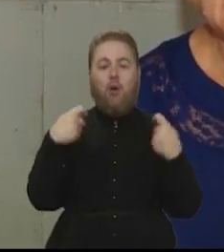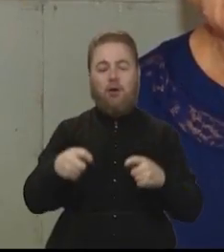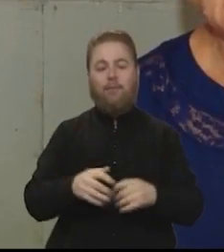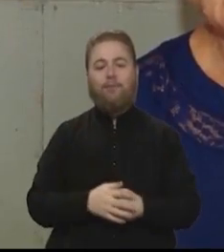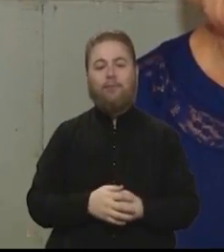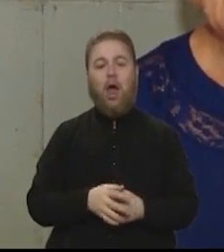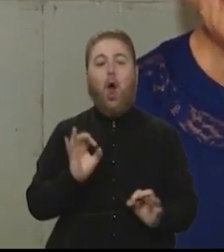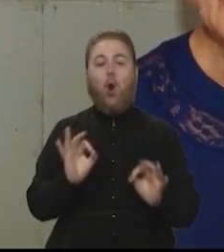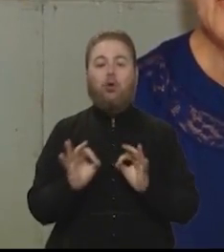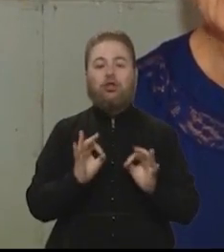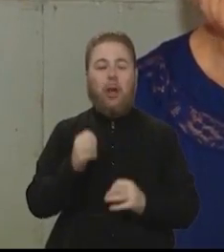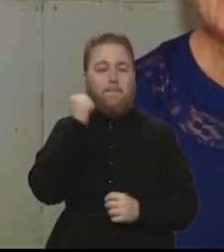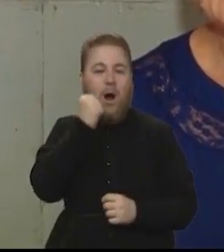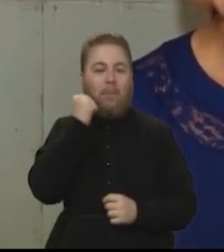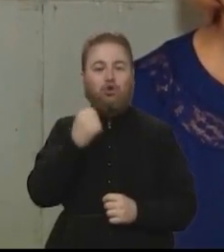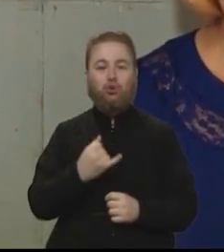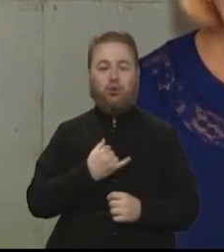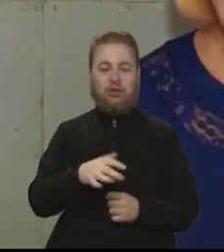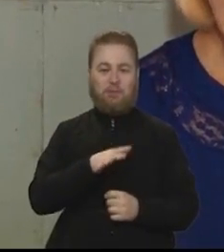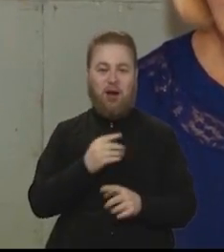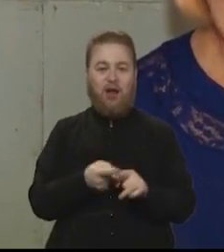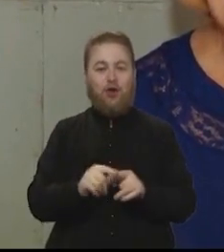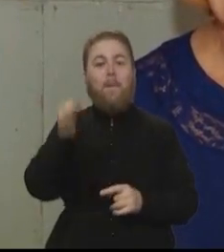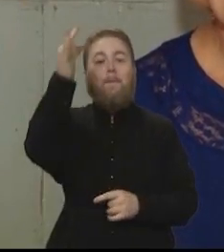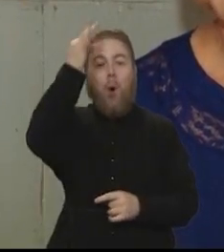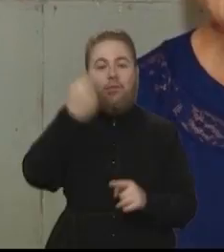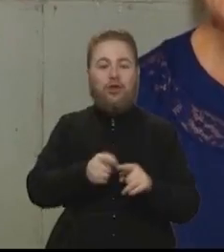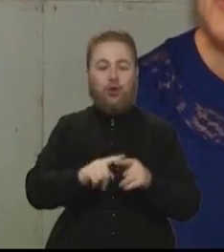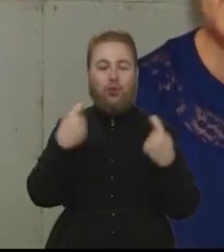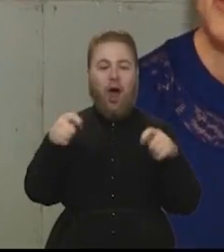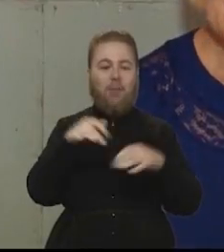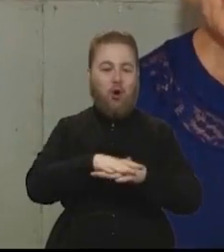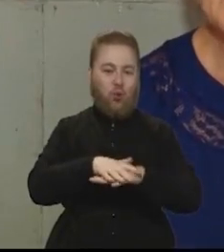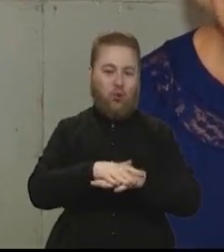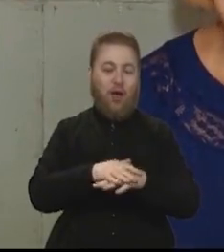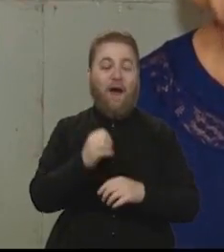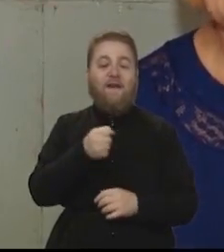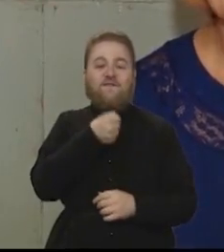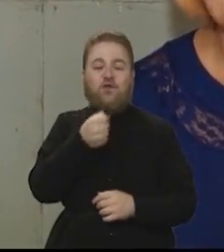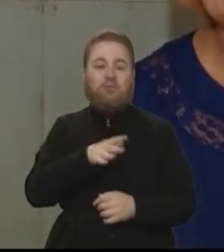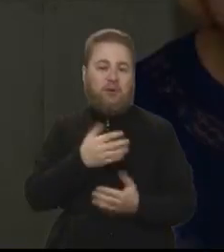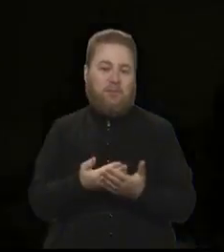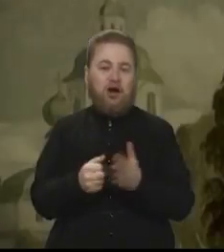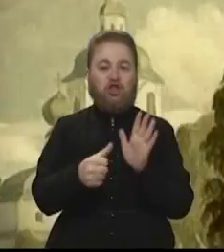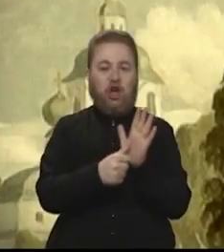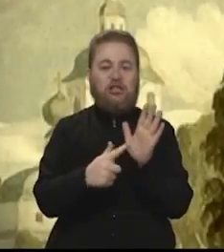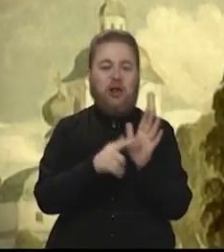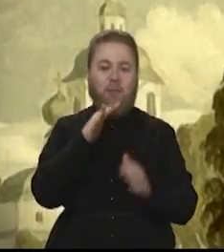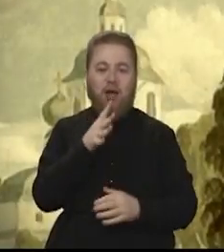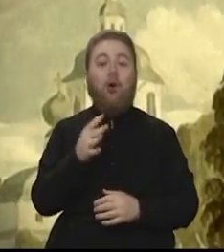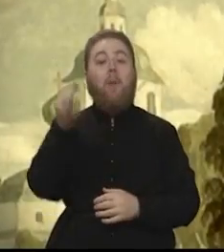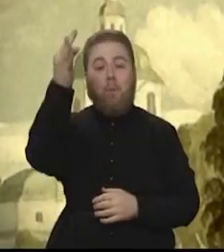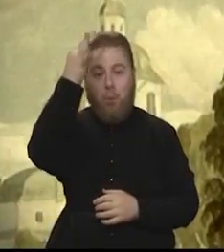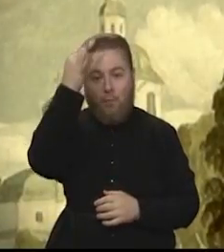Конечно, бабушки у нас были, которые помнят эту ярмарку. Но, конечно, возраст у них еще был такой, может, лет 6-7. Но они